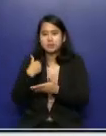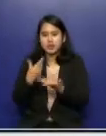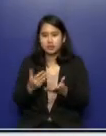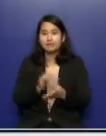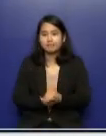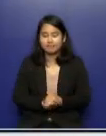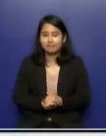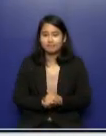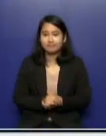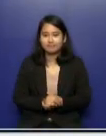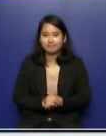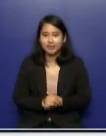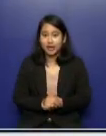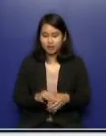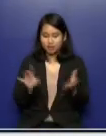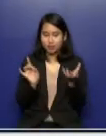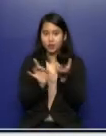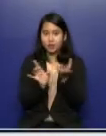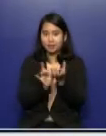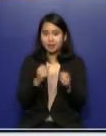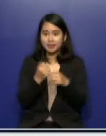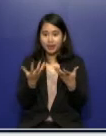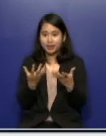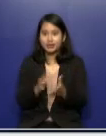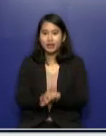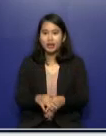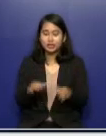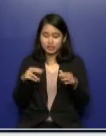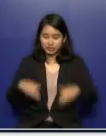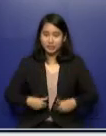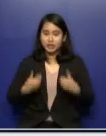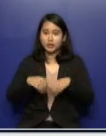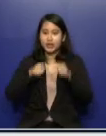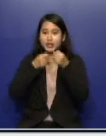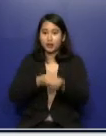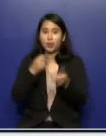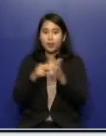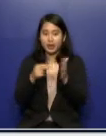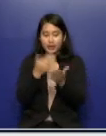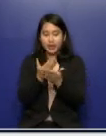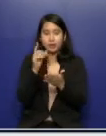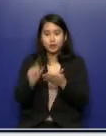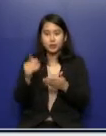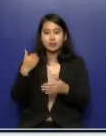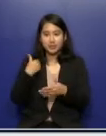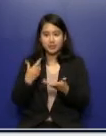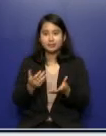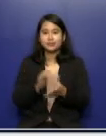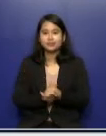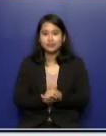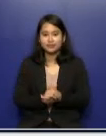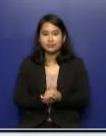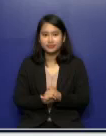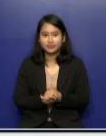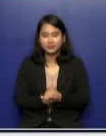าเพราะคุณภาพการดำรงชีวิตค่าดำรงชีวิตเขายังไม่แพงเท่าเราผู้ผลิตของเร